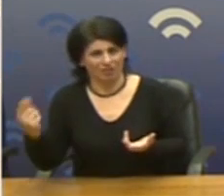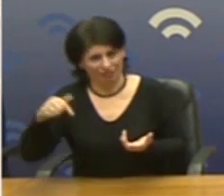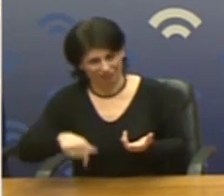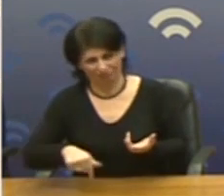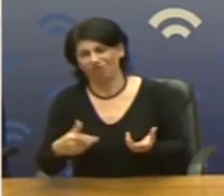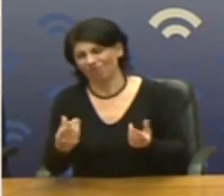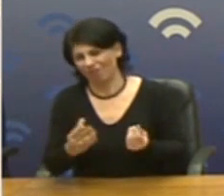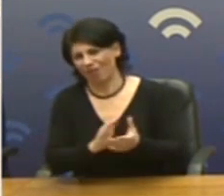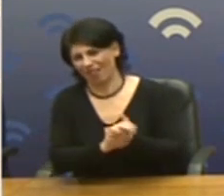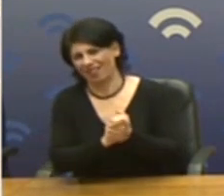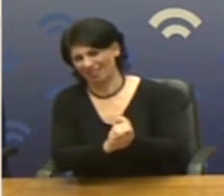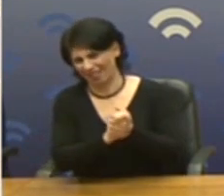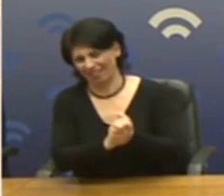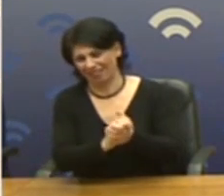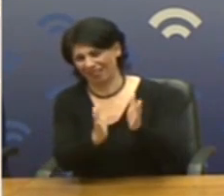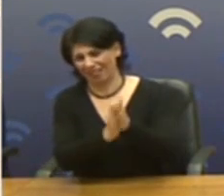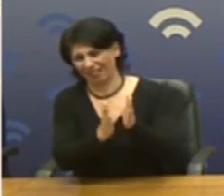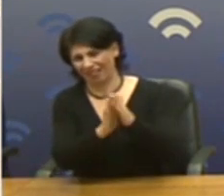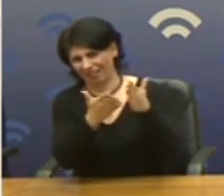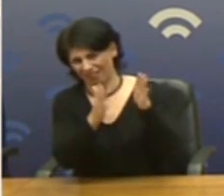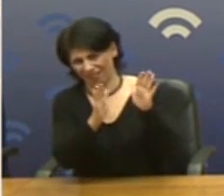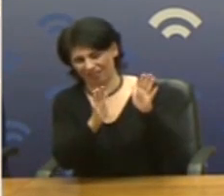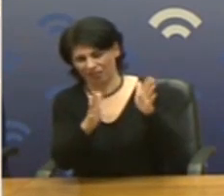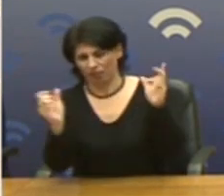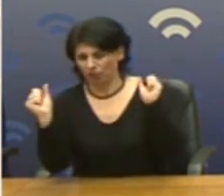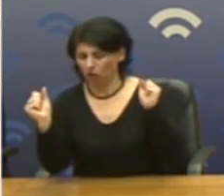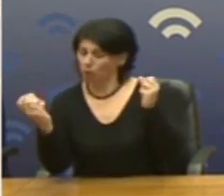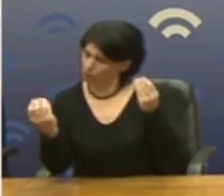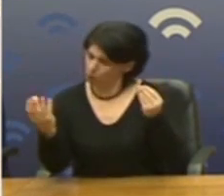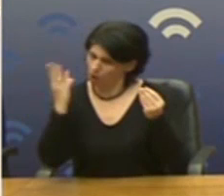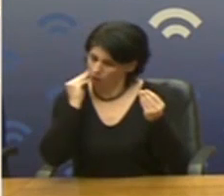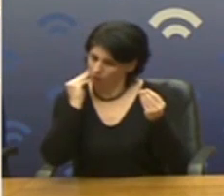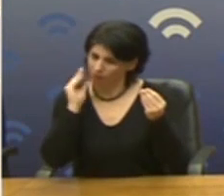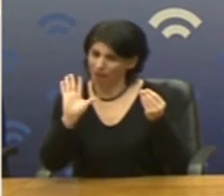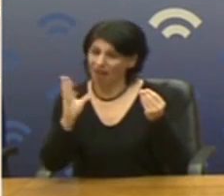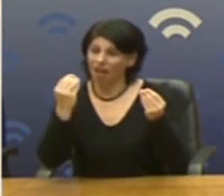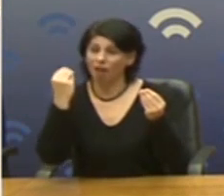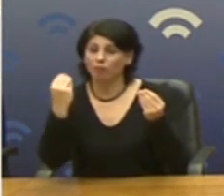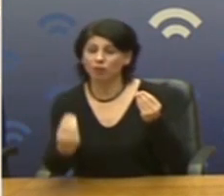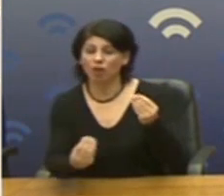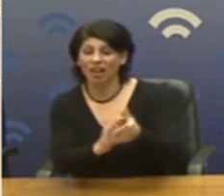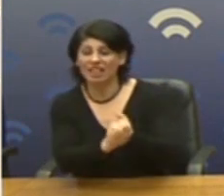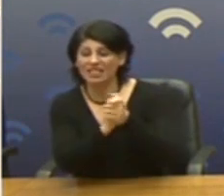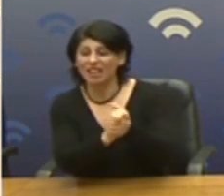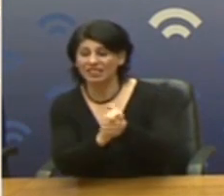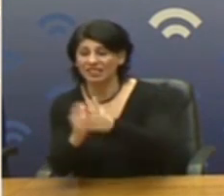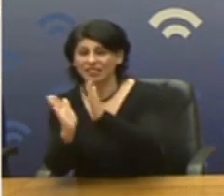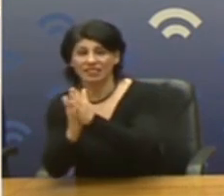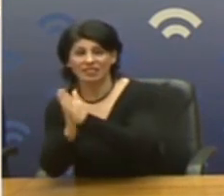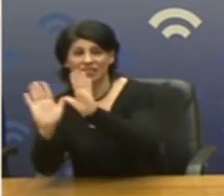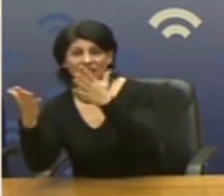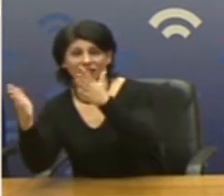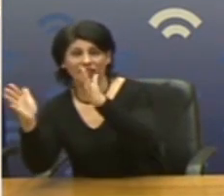συγχαρητήρια και τα χειροκροτήματα για τους υγειονομικούς μας, όμως τα καλύτερα συγχαρητήρια και χειροκροτήματα θα ήταν